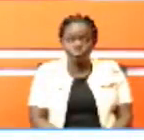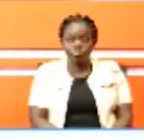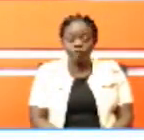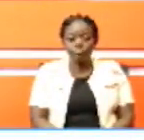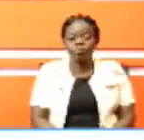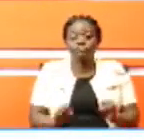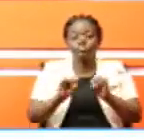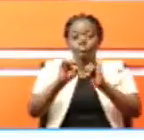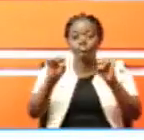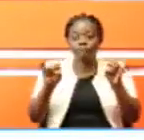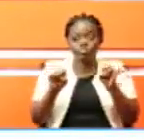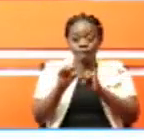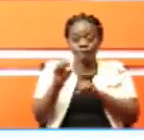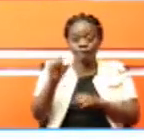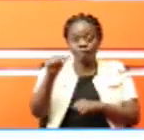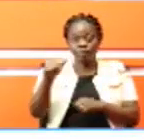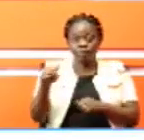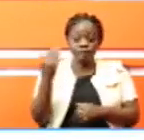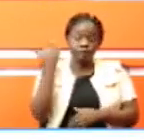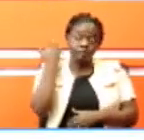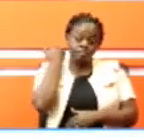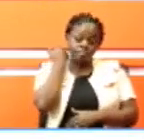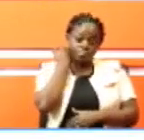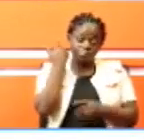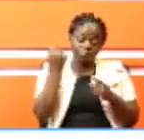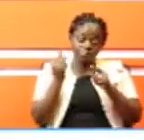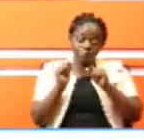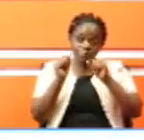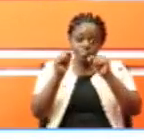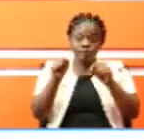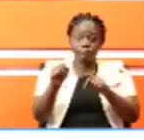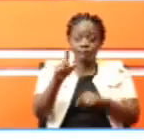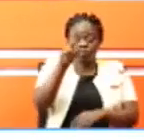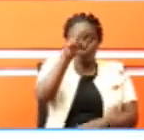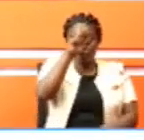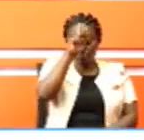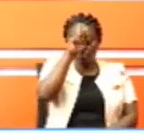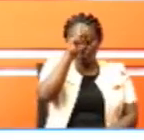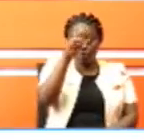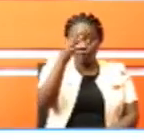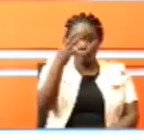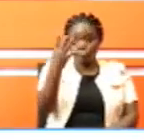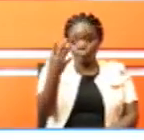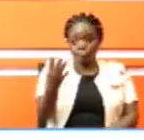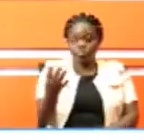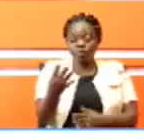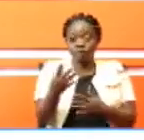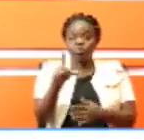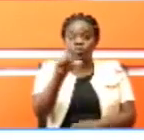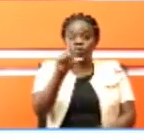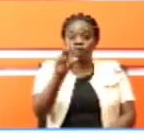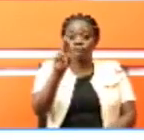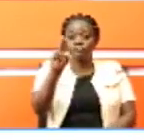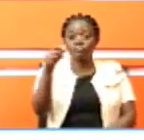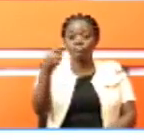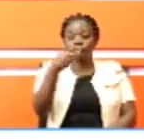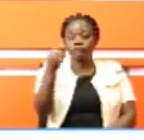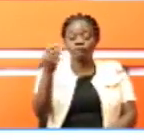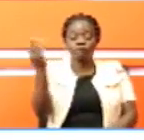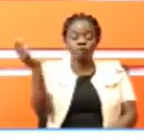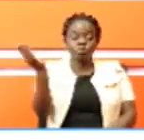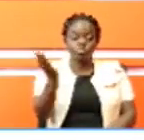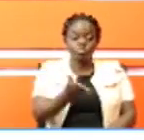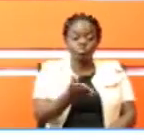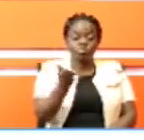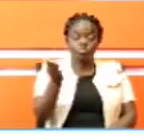Mawulire gabuutikidde abatemu ab'ebijambiya bazinzeeko ebyalo bina mu ggombolola ey'erubaga ne batematema abantu nga bana